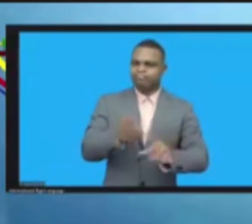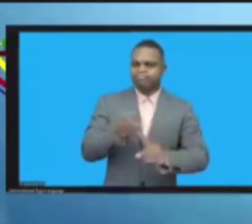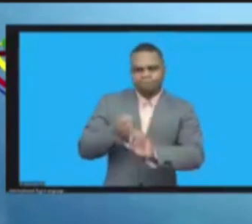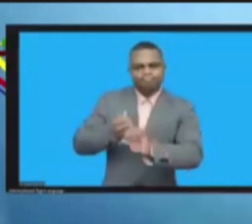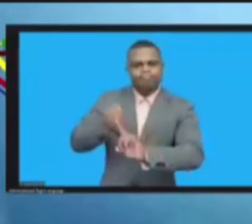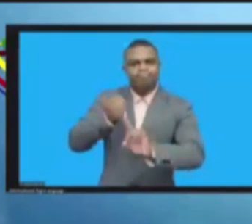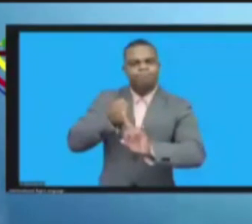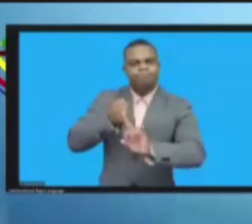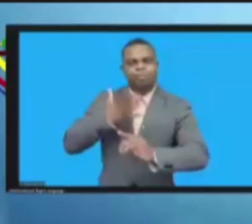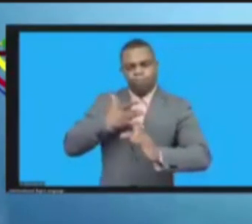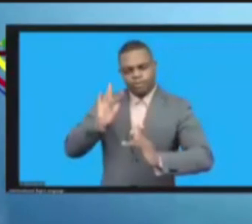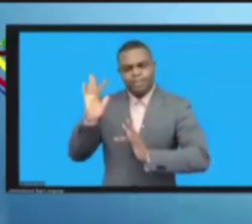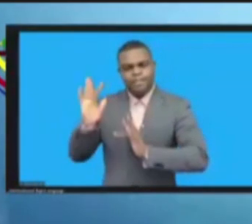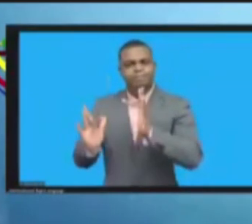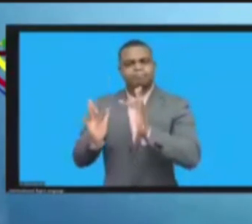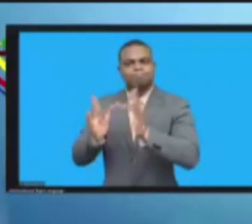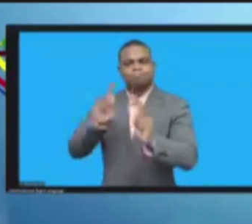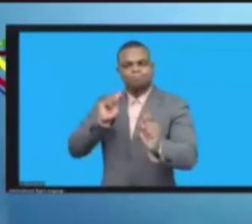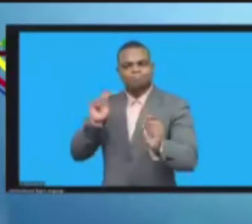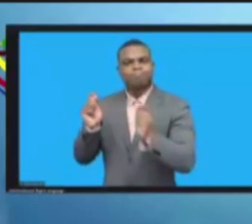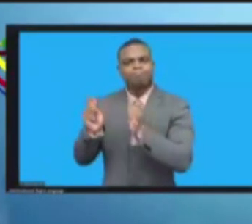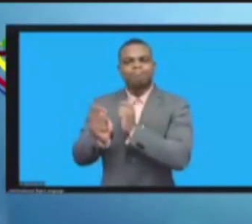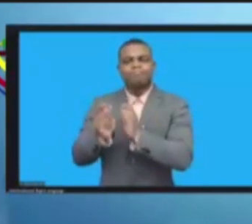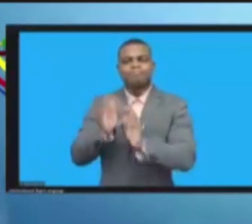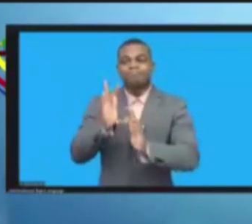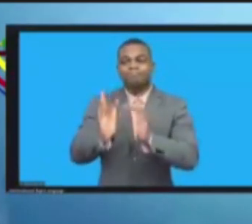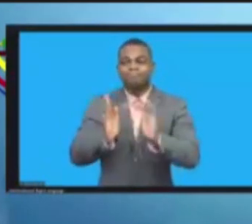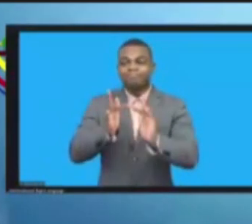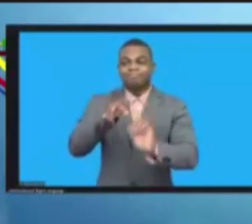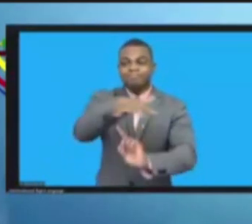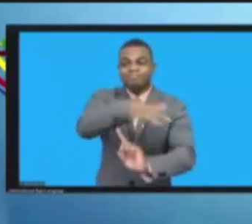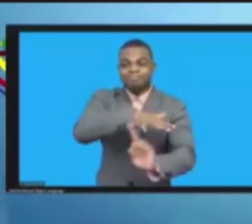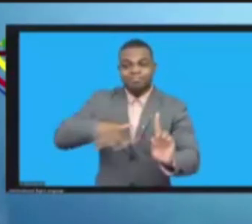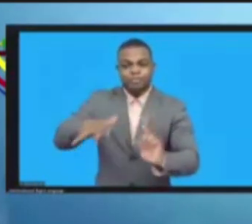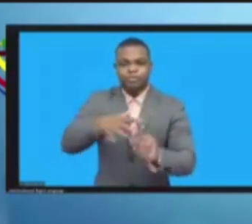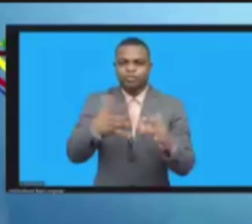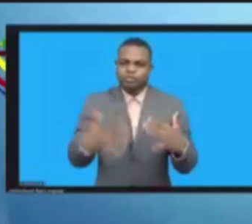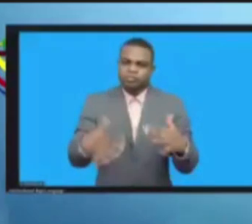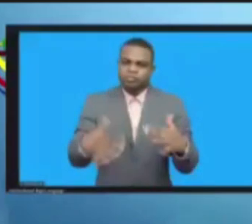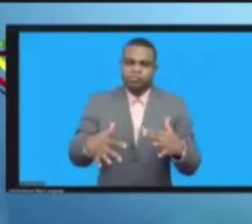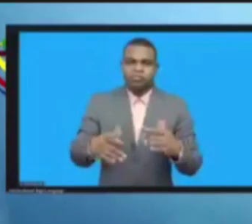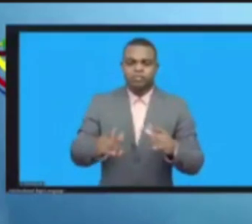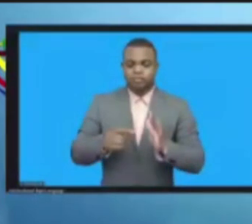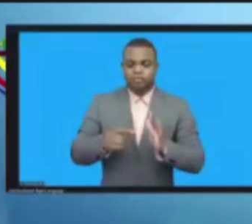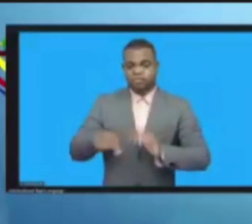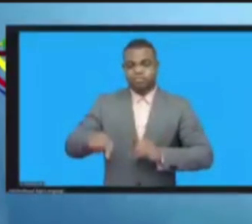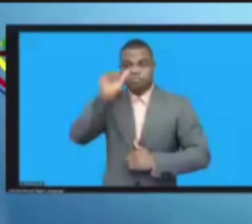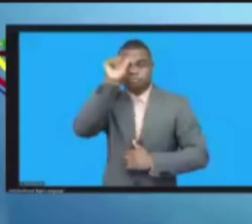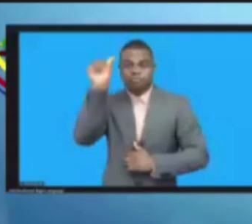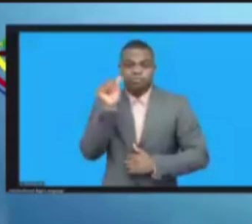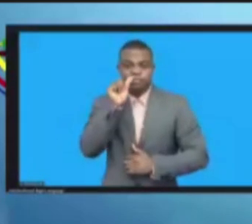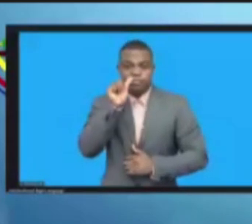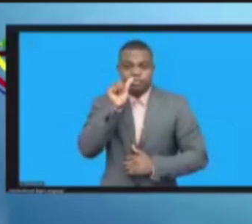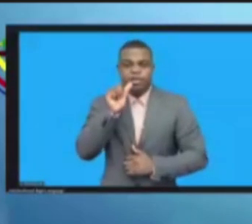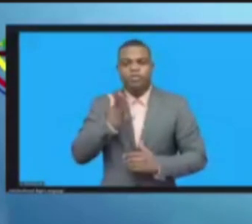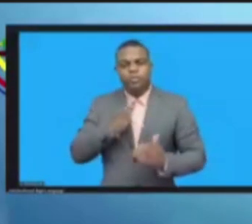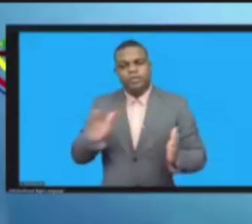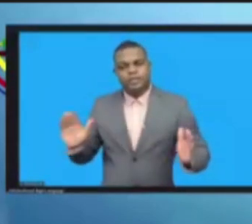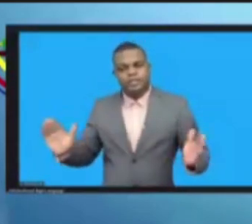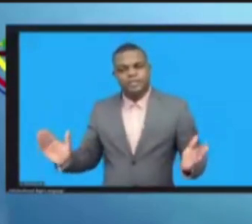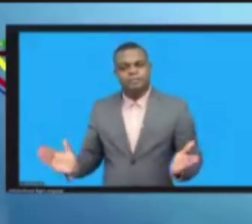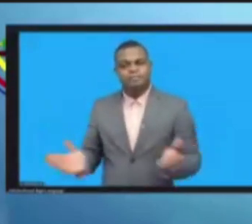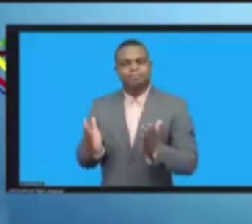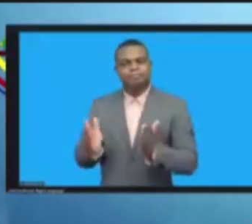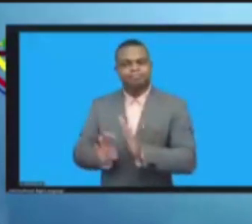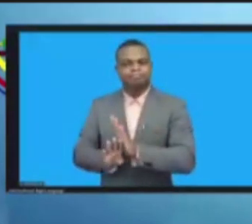важна. Поэтому не случайно, что он присоединился к нам сегодня. Я еще раз благодарю вас за то, что нашли такую возможность,